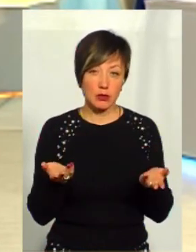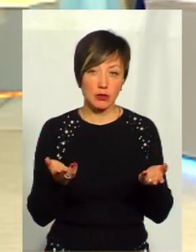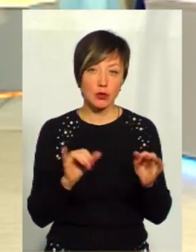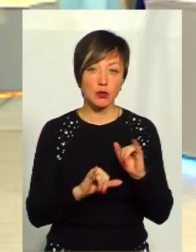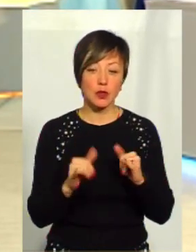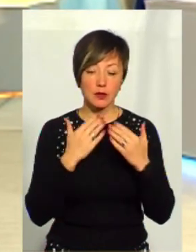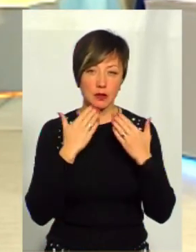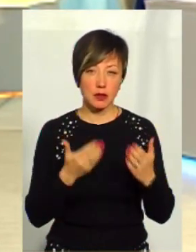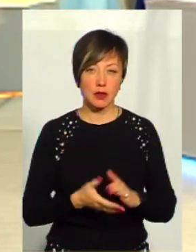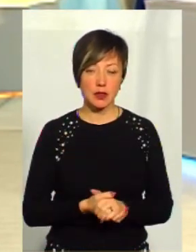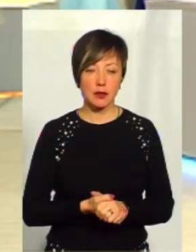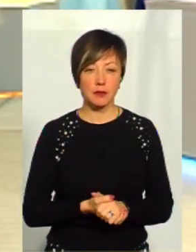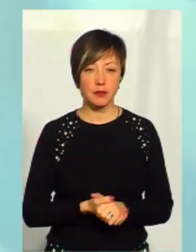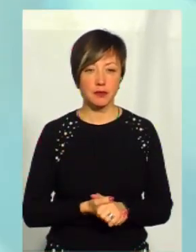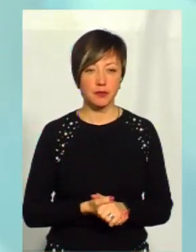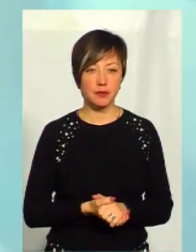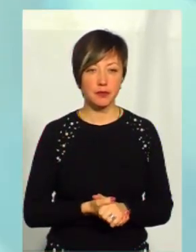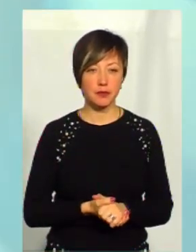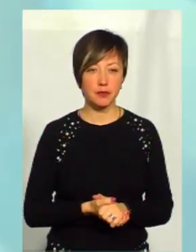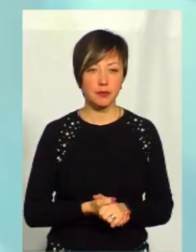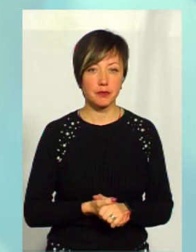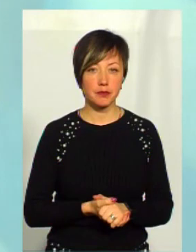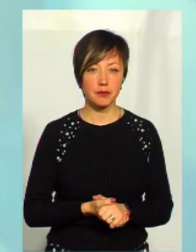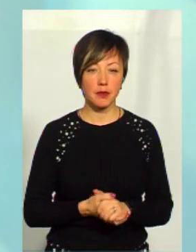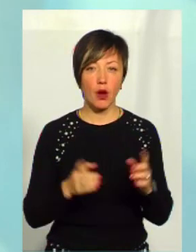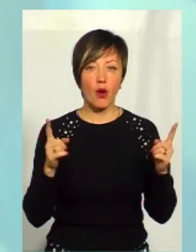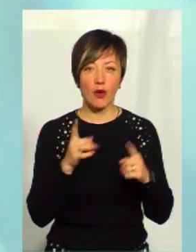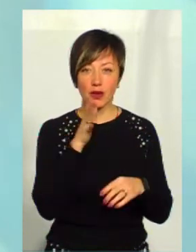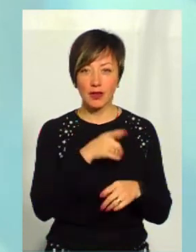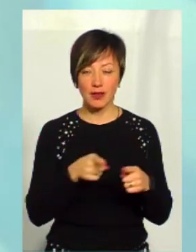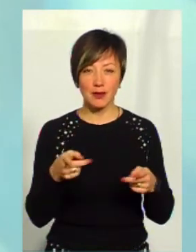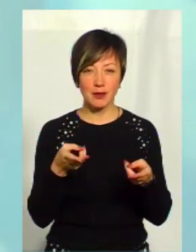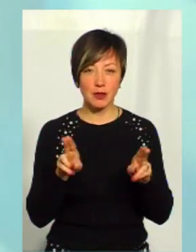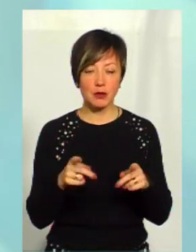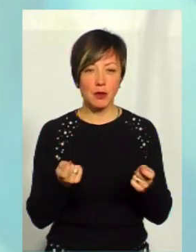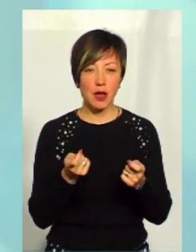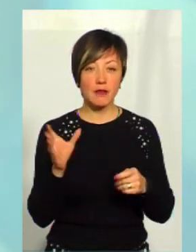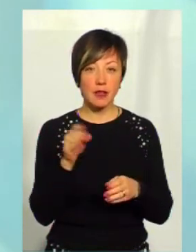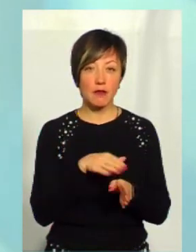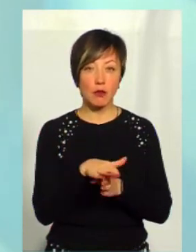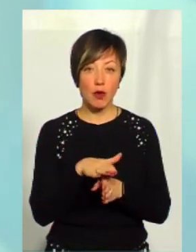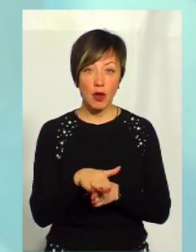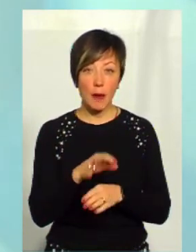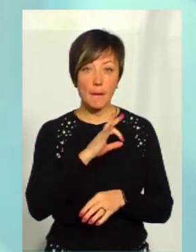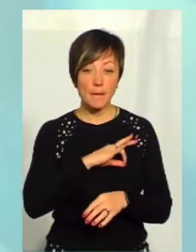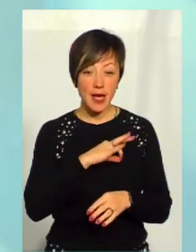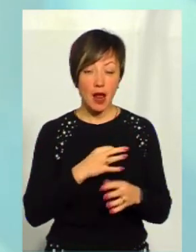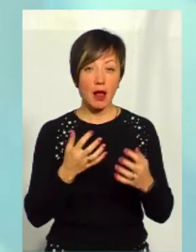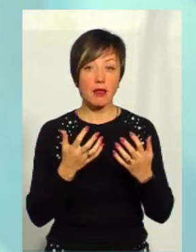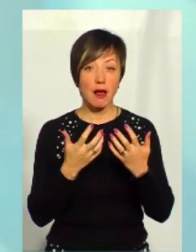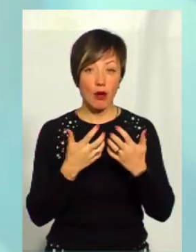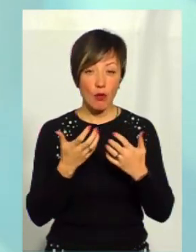принципі, де куди його пільга і куди звертатися. А коротко, якщо, бо за часом мало залишитися. Якщо це все відбулося, пільга